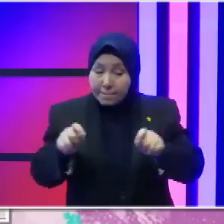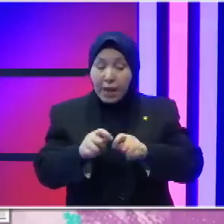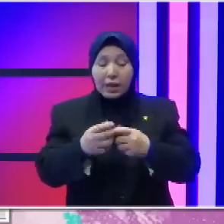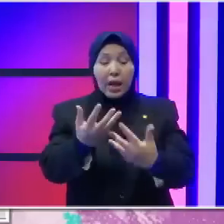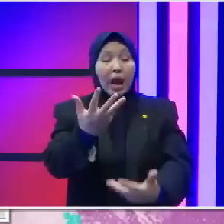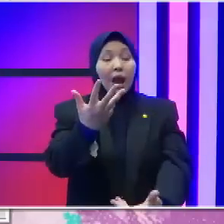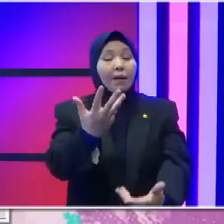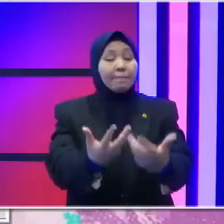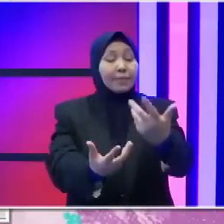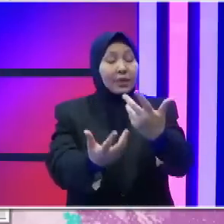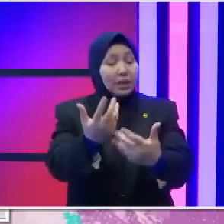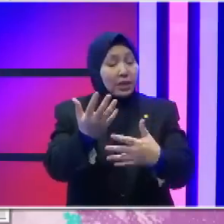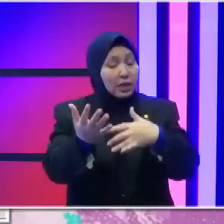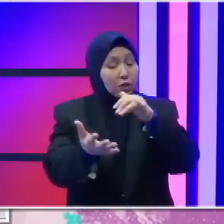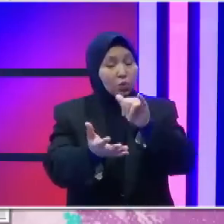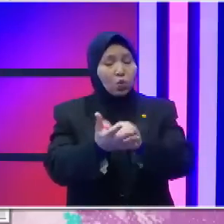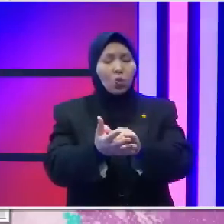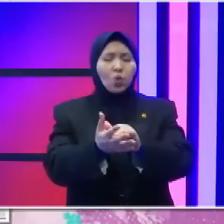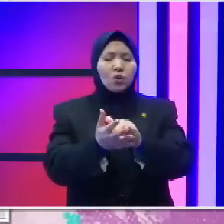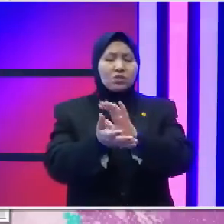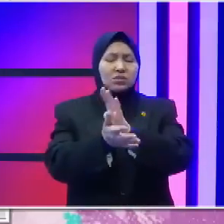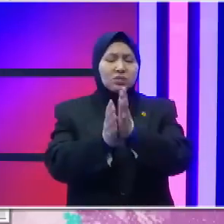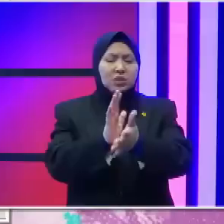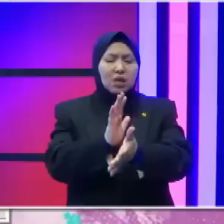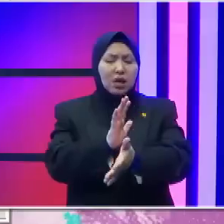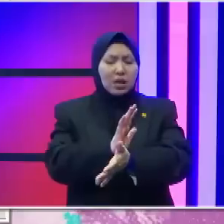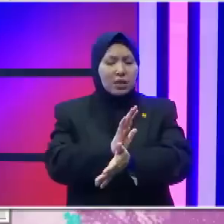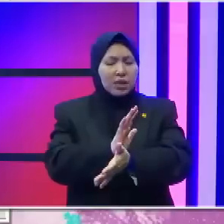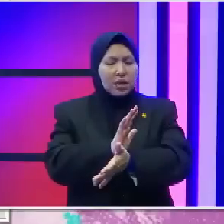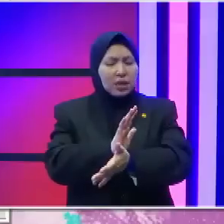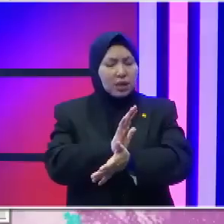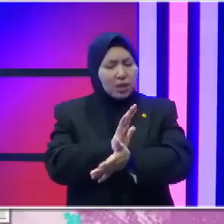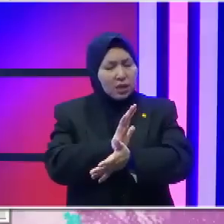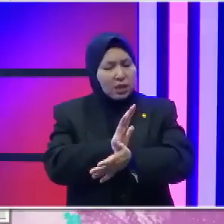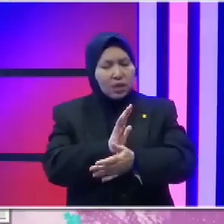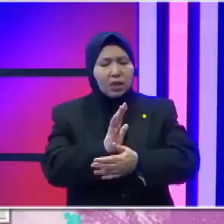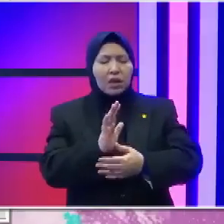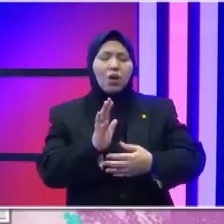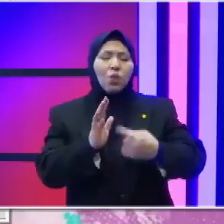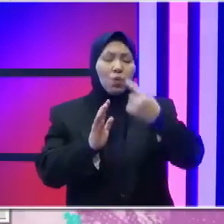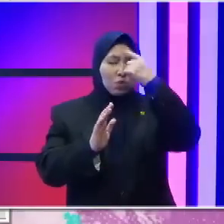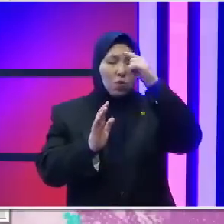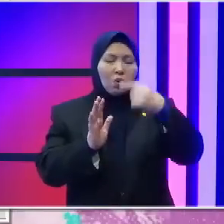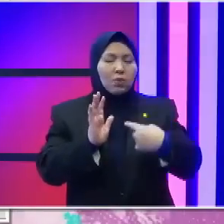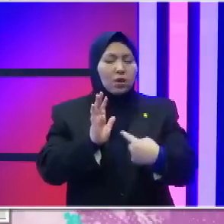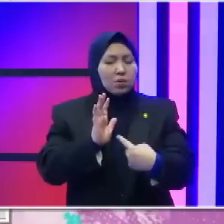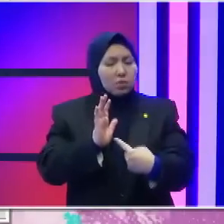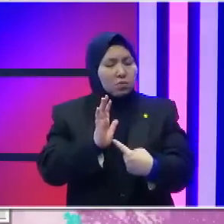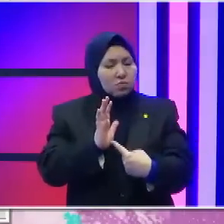آتيكم منها بقبس أو أجد على